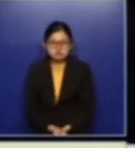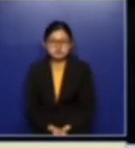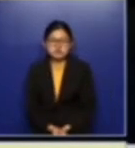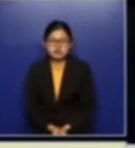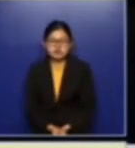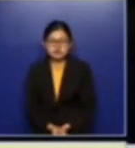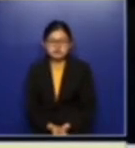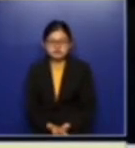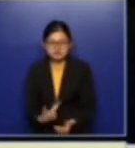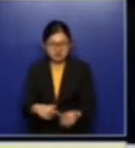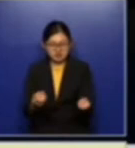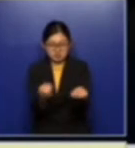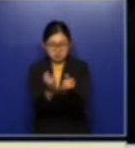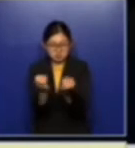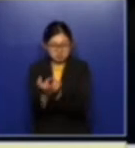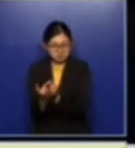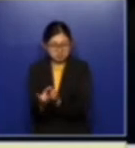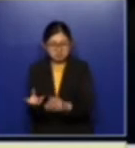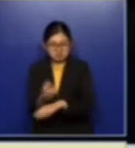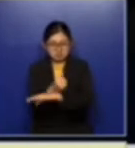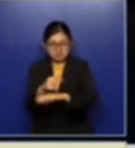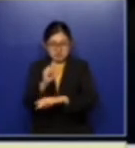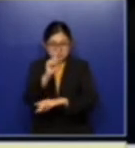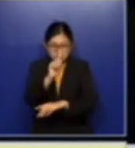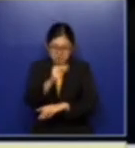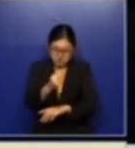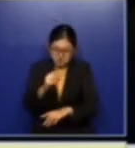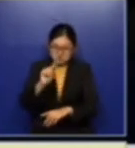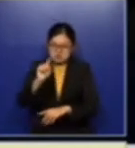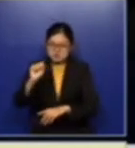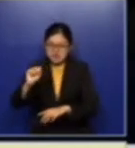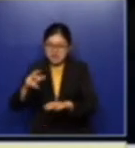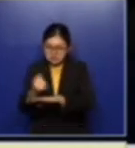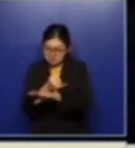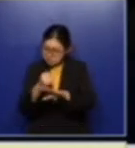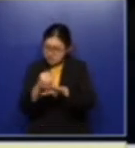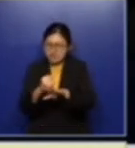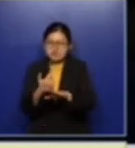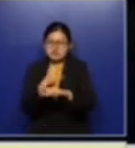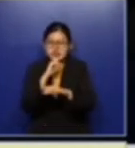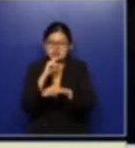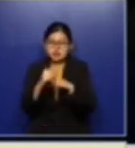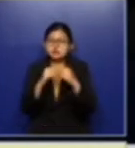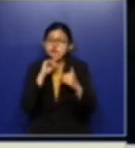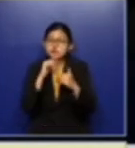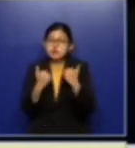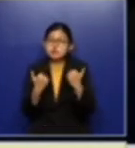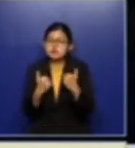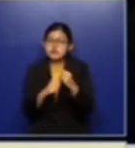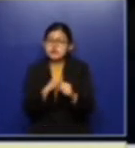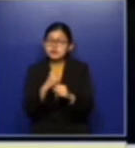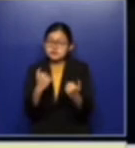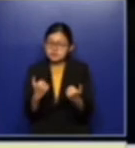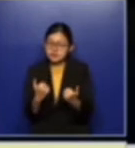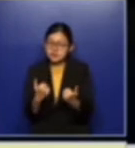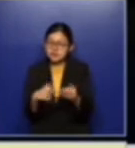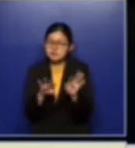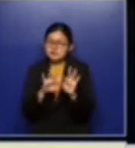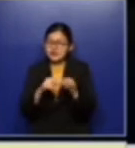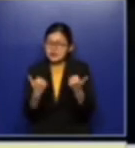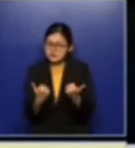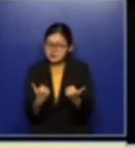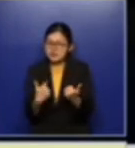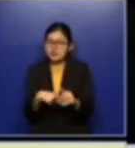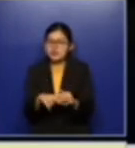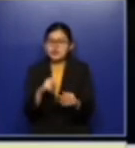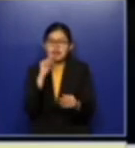าข้าวจะเสียหายเป็นหมื่นเป็นแสนไร่แต่พอปีไหนน้ำน้อยอย่างเช่นปีนี้ภัยแล้งสระบุรีเป็นพื้นที่ปลายน้ำครับท่